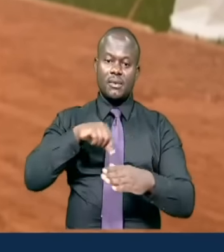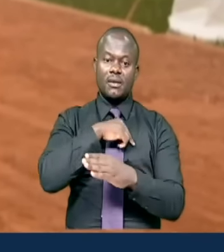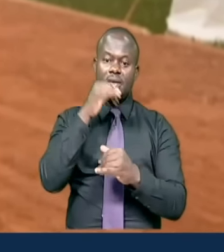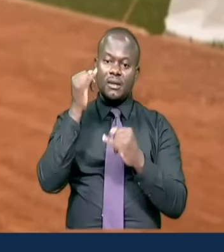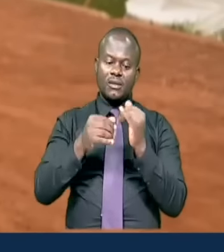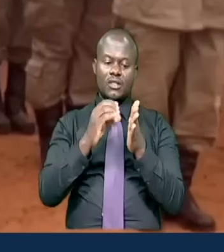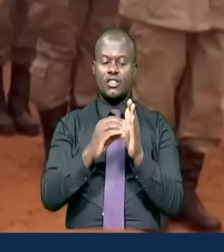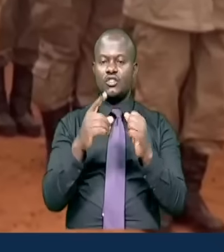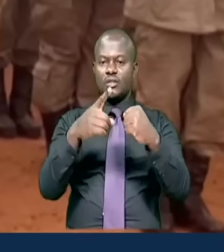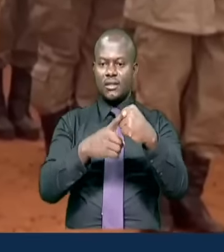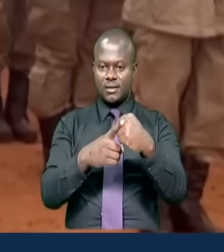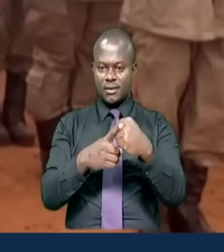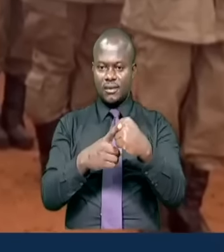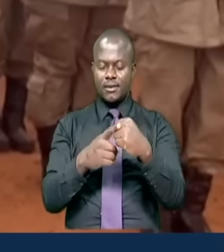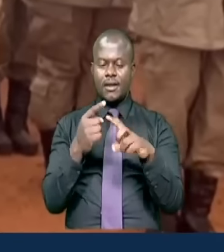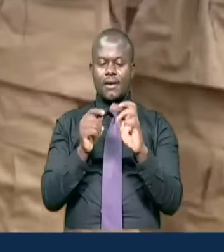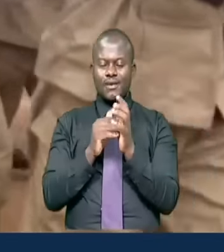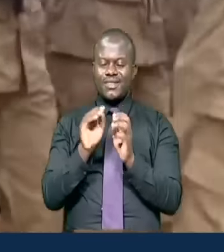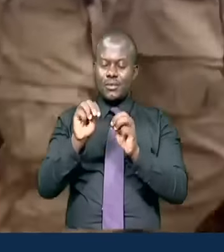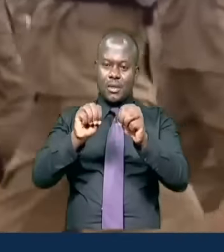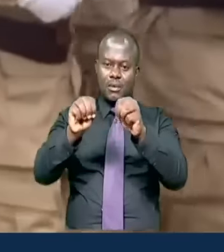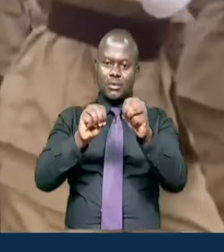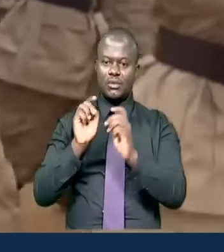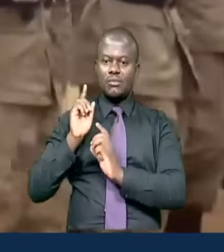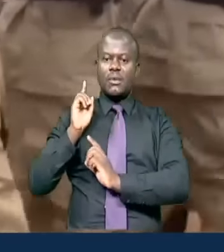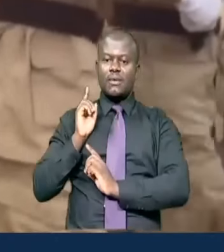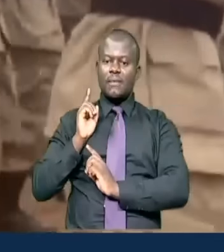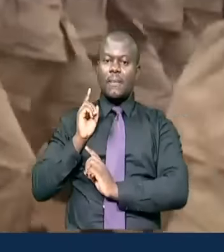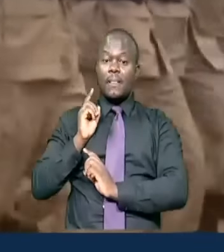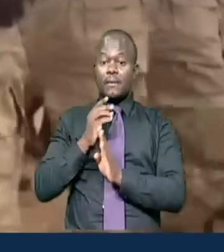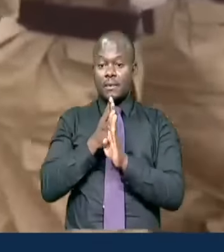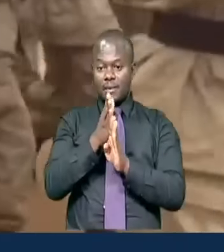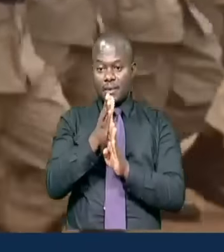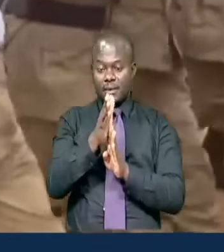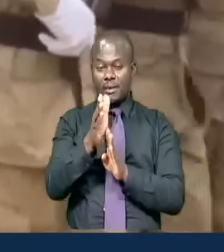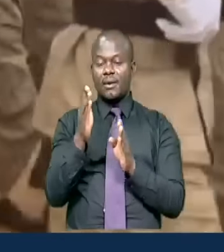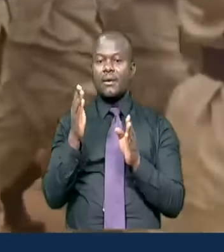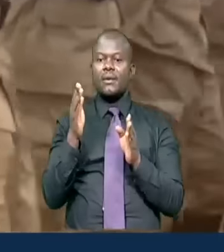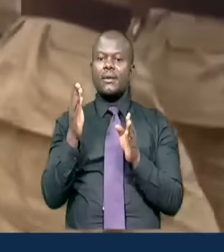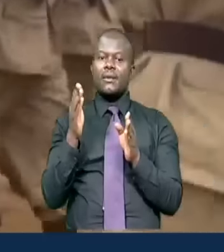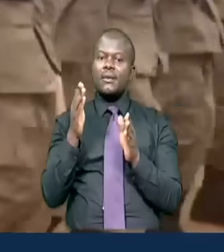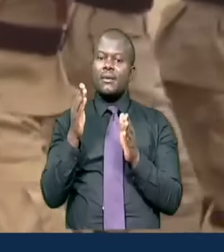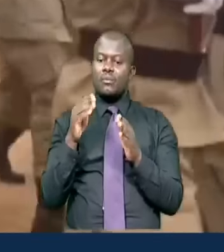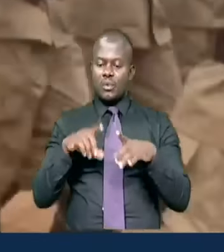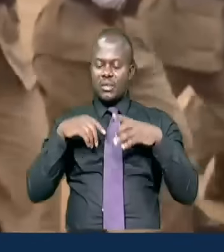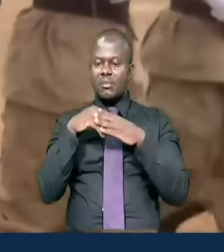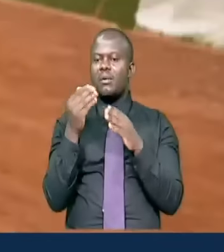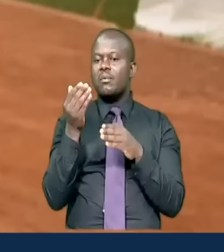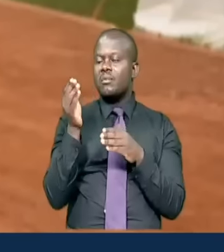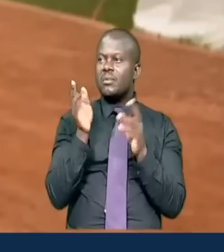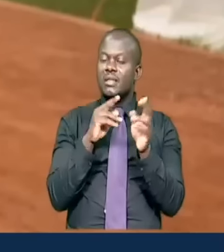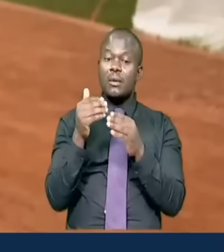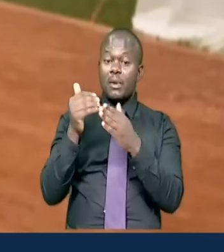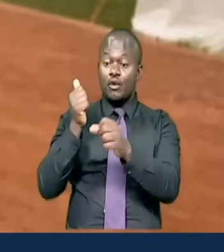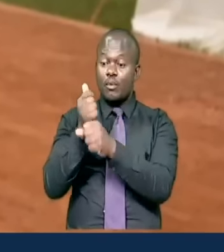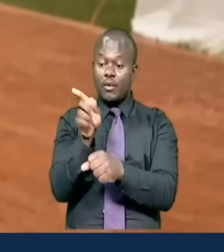cya 6. Tuzabacungira umutekano, tuzabagorora, tuzasuza mu buzima bwo hanze bwabo ndi babagamo mbere y'uko bakora